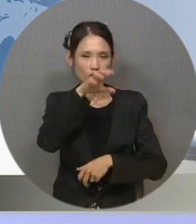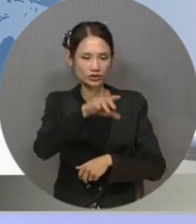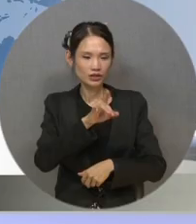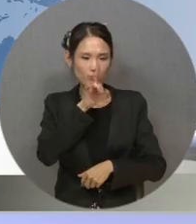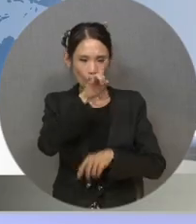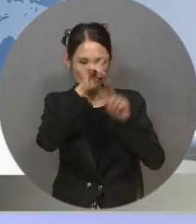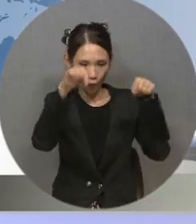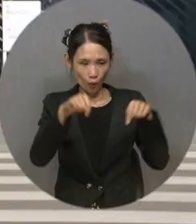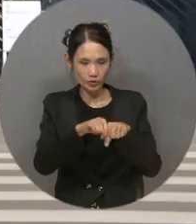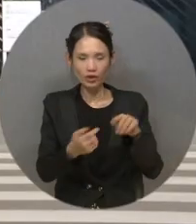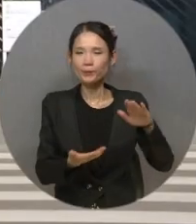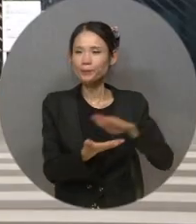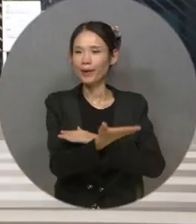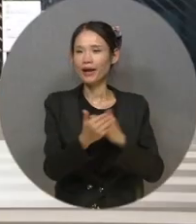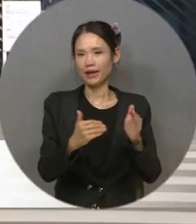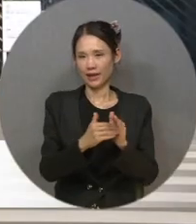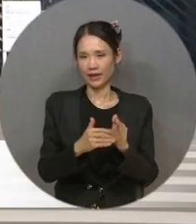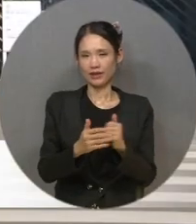발간했습니다.